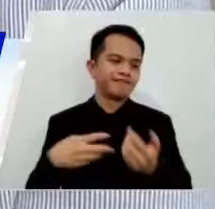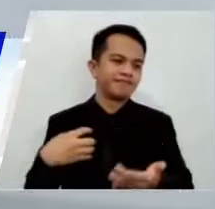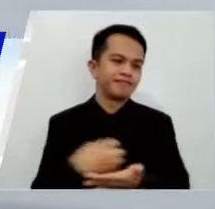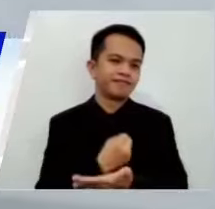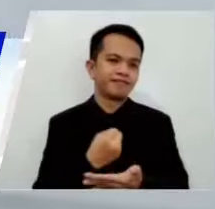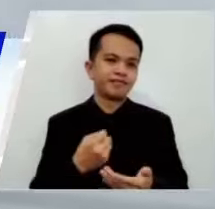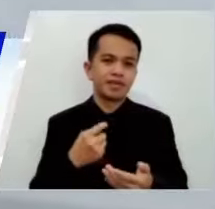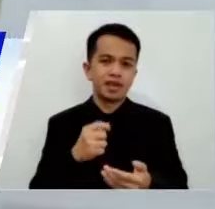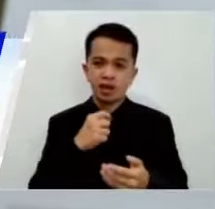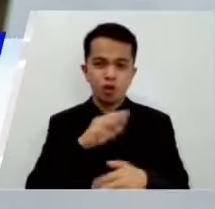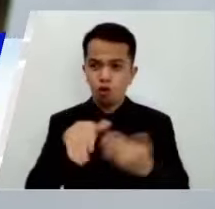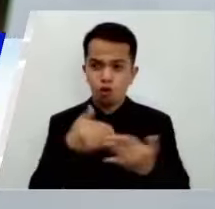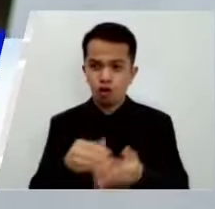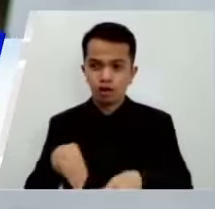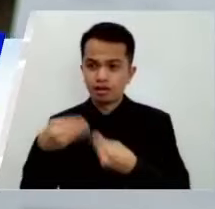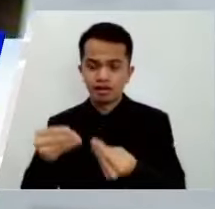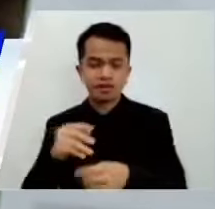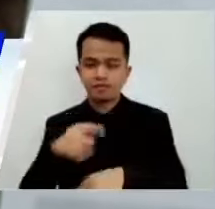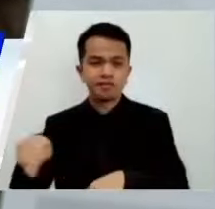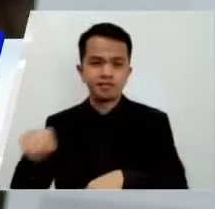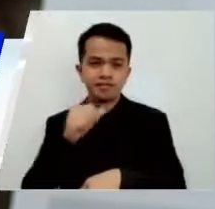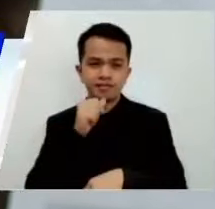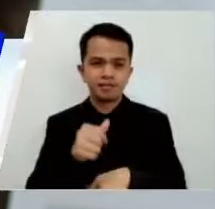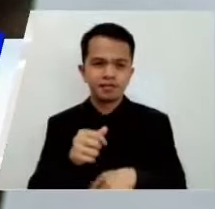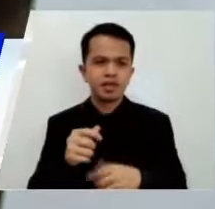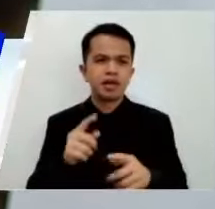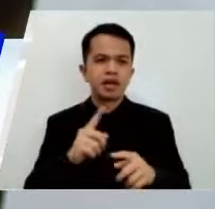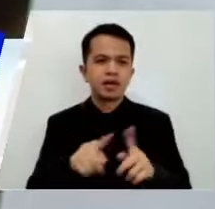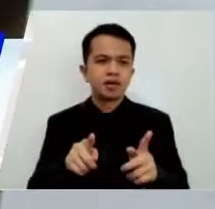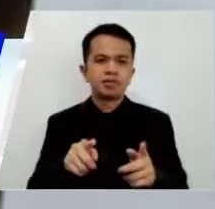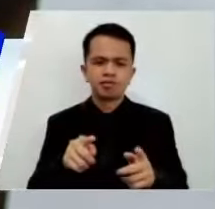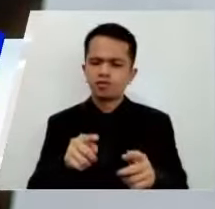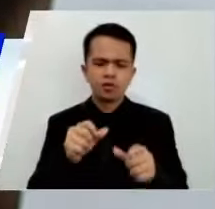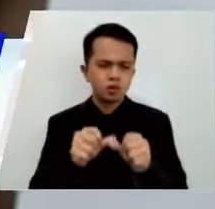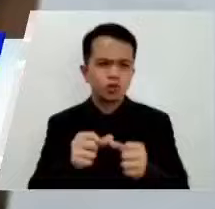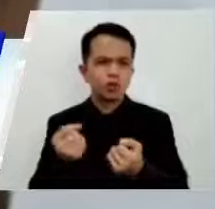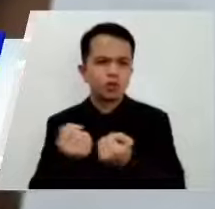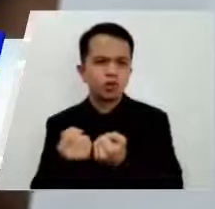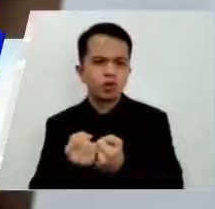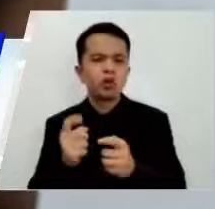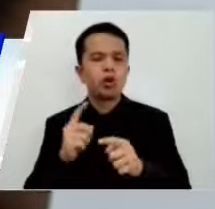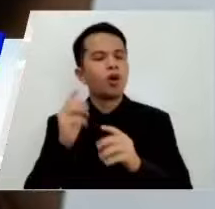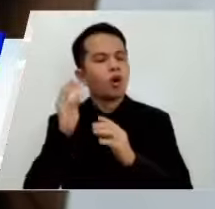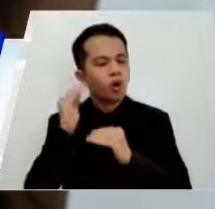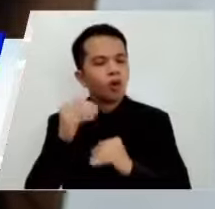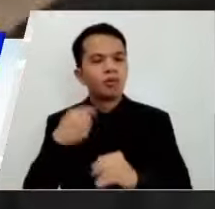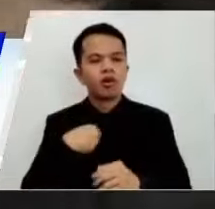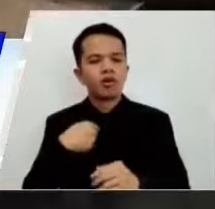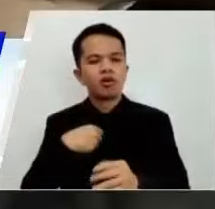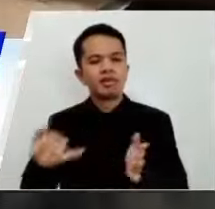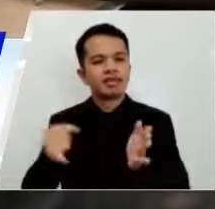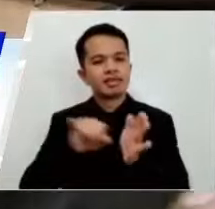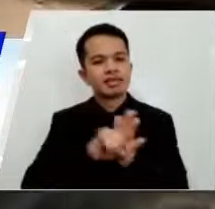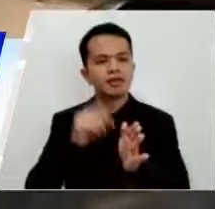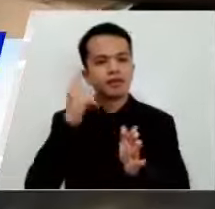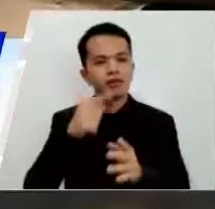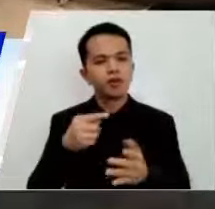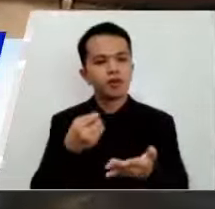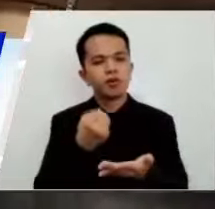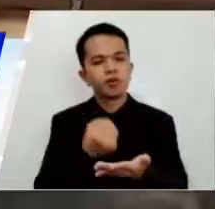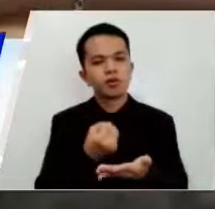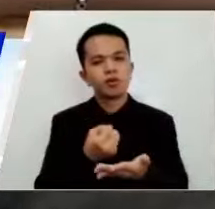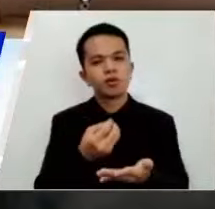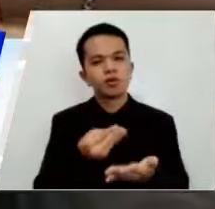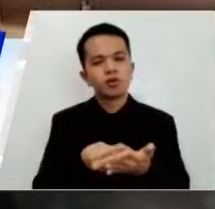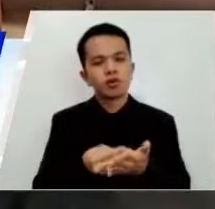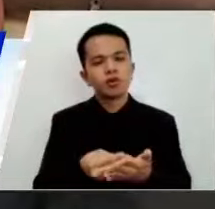kanila. Wala mang pagsisisi sa pagtulog, sana raw ay nag-invest din siya sa pagkakakitaan. Bagay na titiyakin daw niya